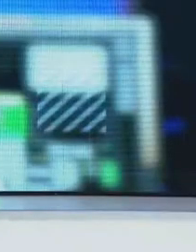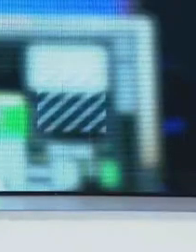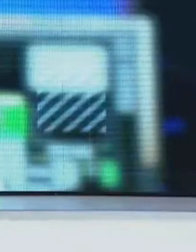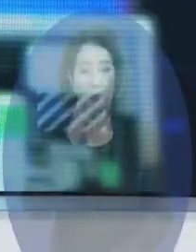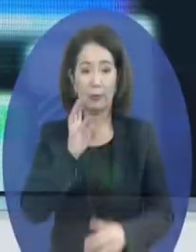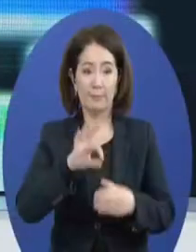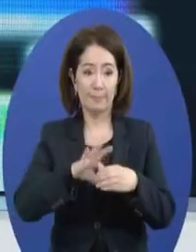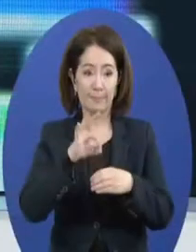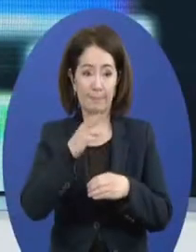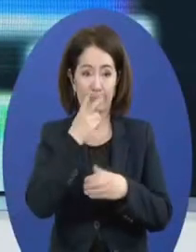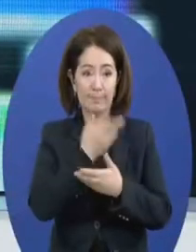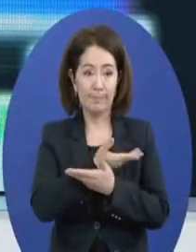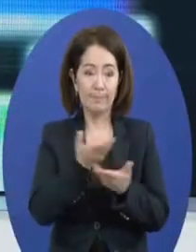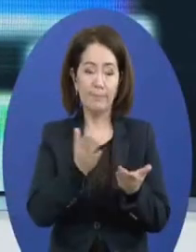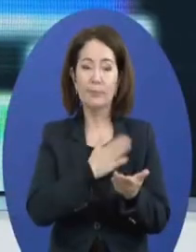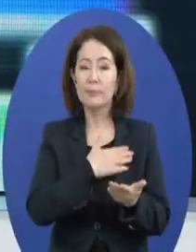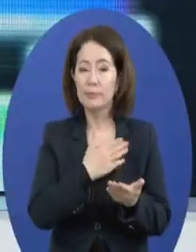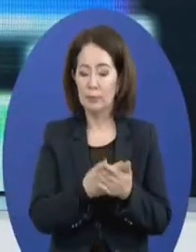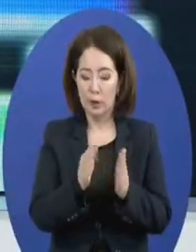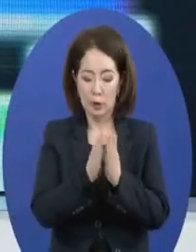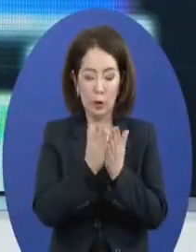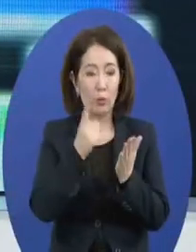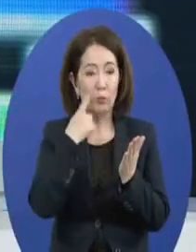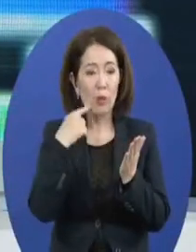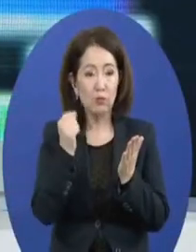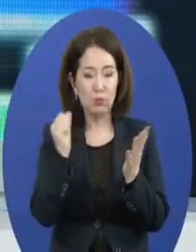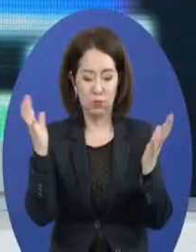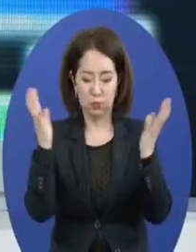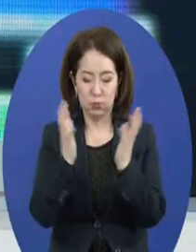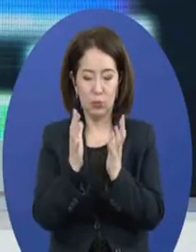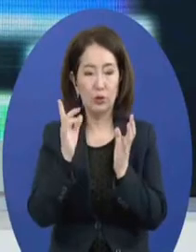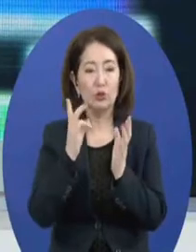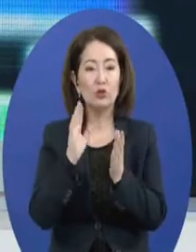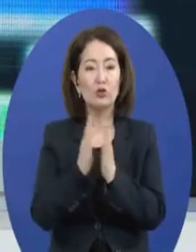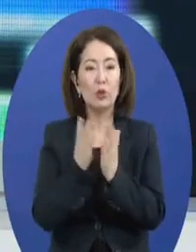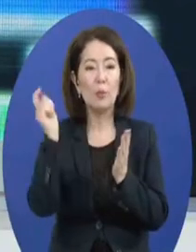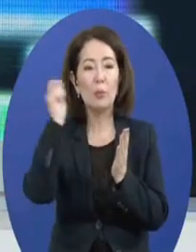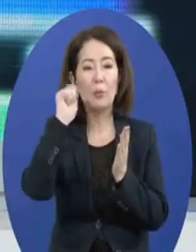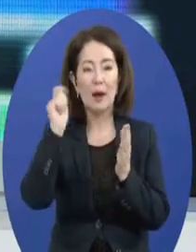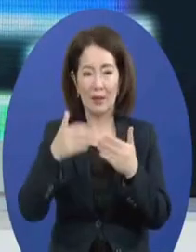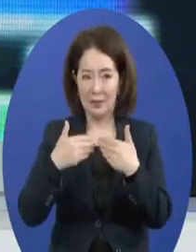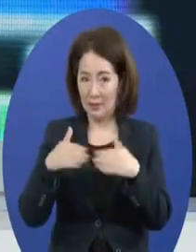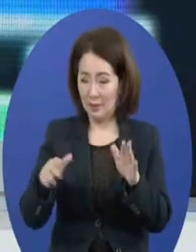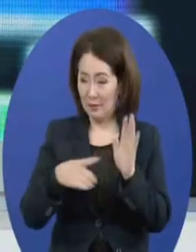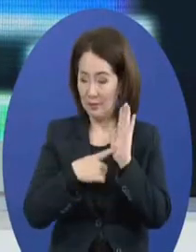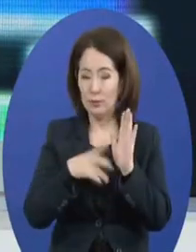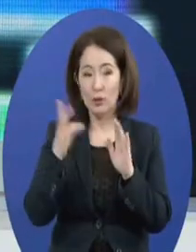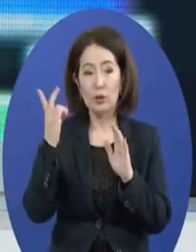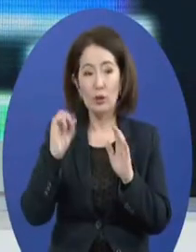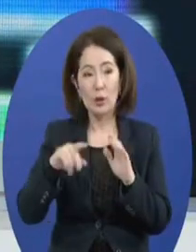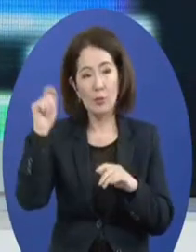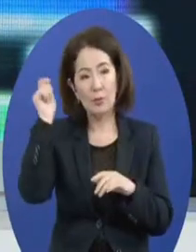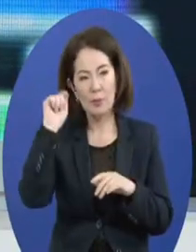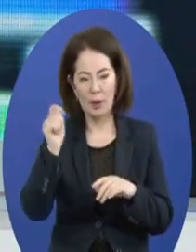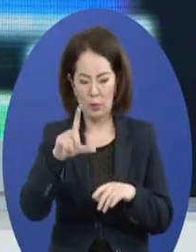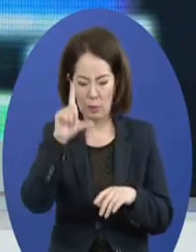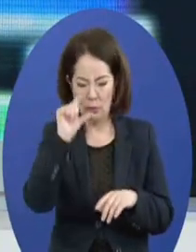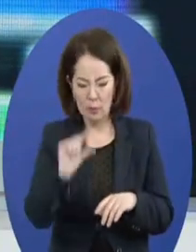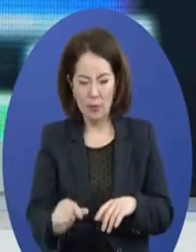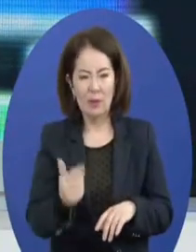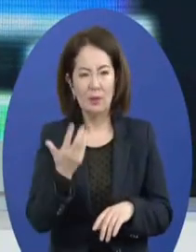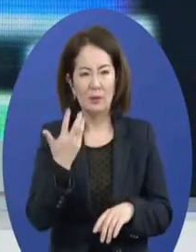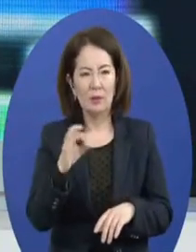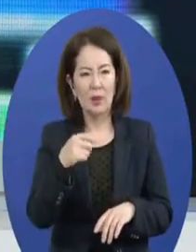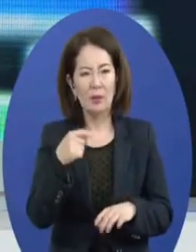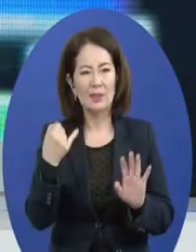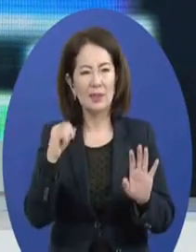Цагийн үрдийг сонго үзэж байрлаа. Номон дурлагчдын нэгтгсэн номын баярын өдрөлөг өнөөдөр төв талбайд нээлттэй хэлээ. Номын баяраар бүх ном 5-60%